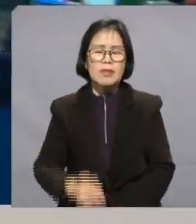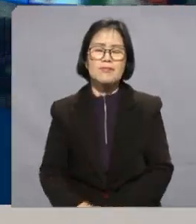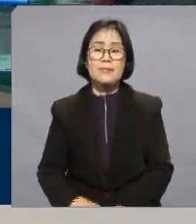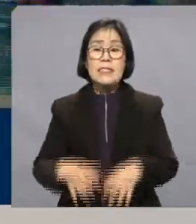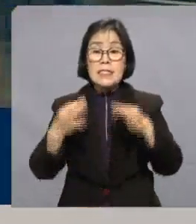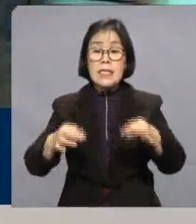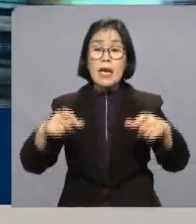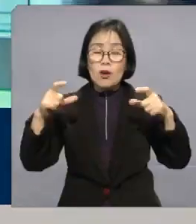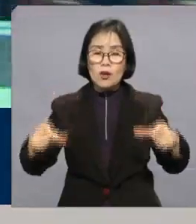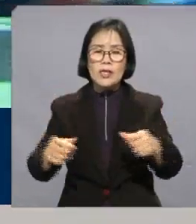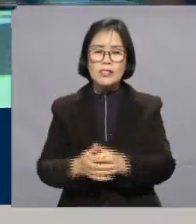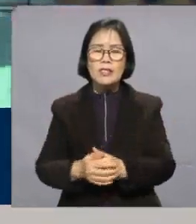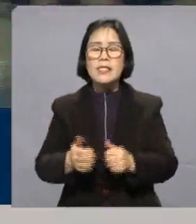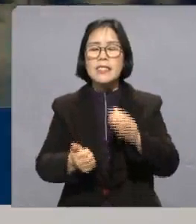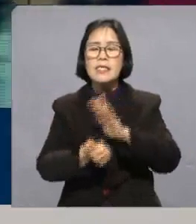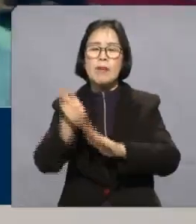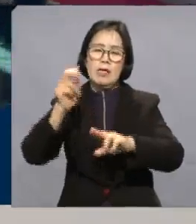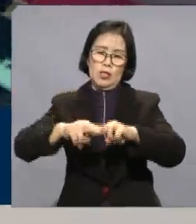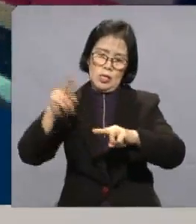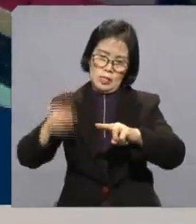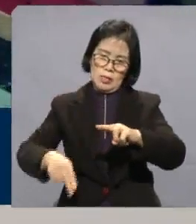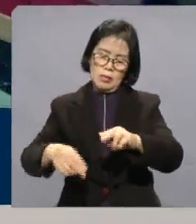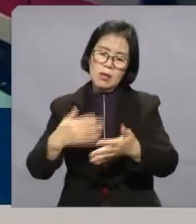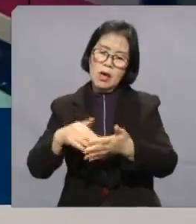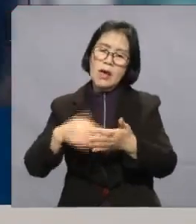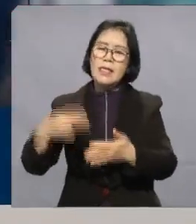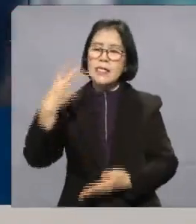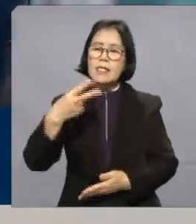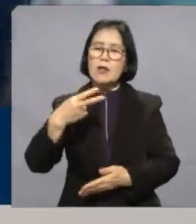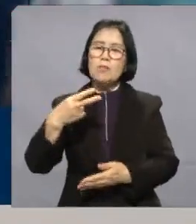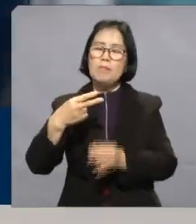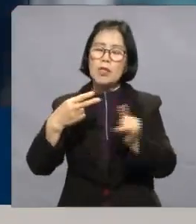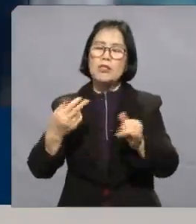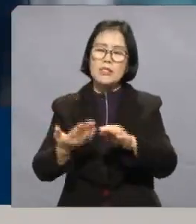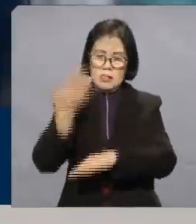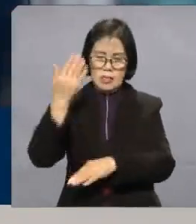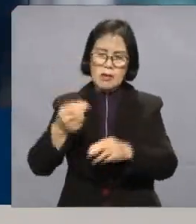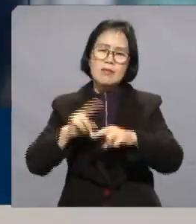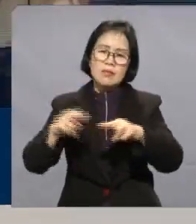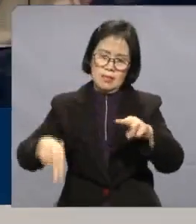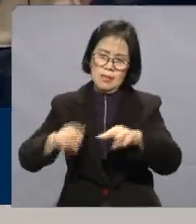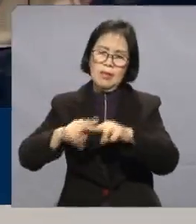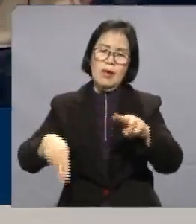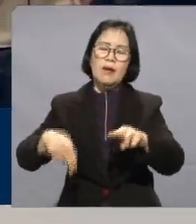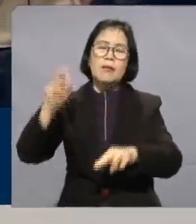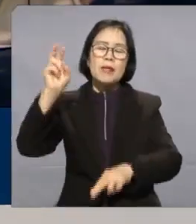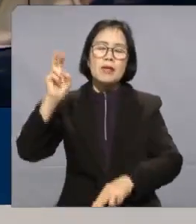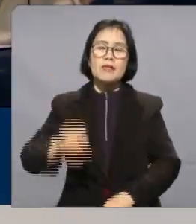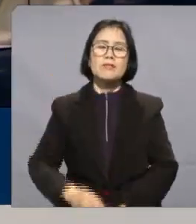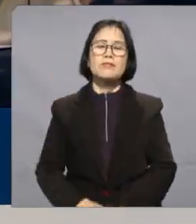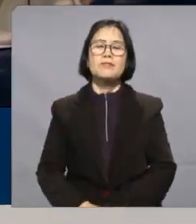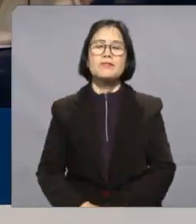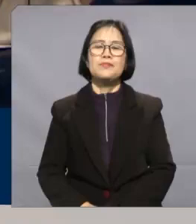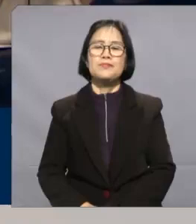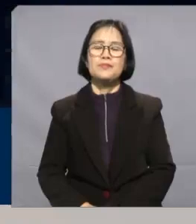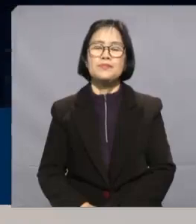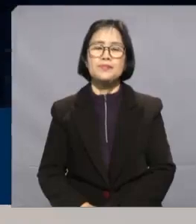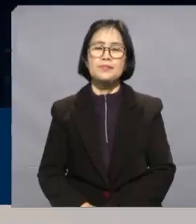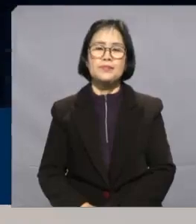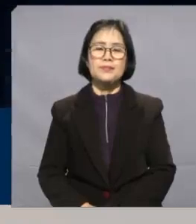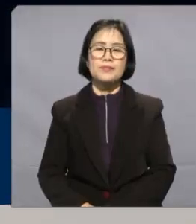특히 은행권에서는 희망퇴직으로 최소 2천 명 이상이 새해부터 짐을 쌀 것으로 보입니다. 계속해서 신송희